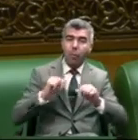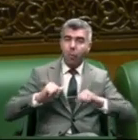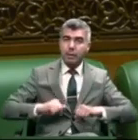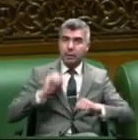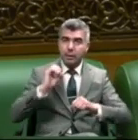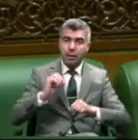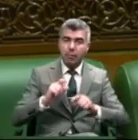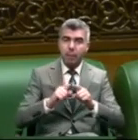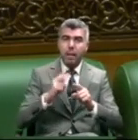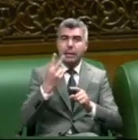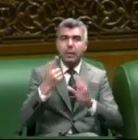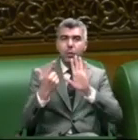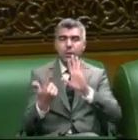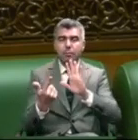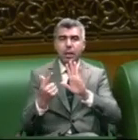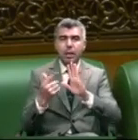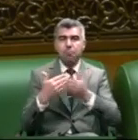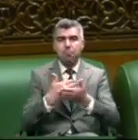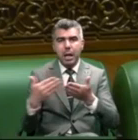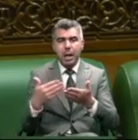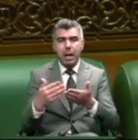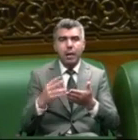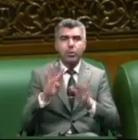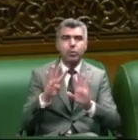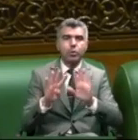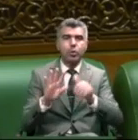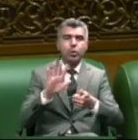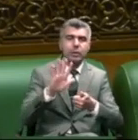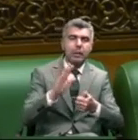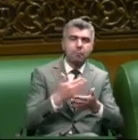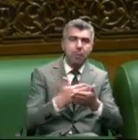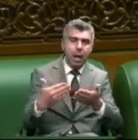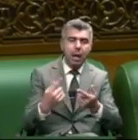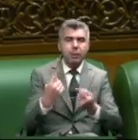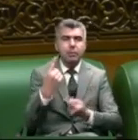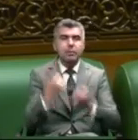72 مليار بغينا بغيناكم